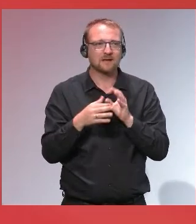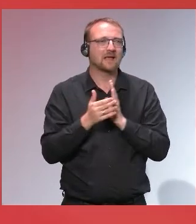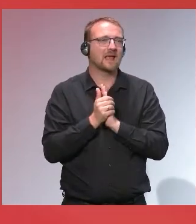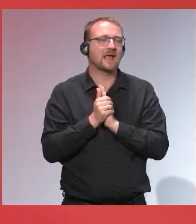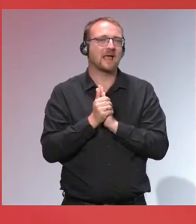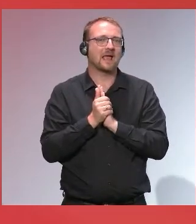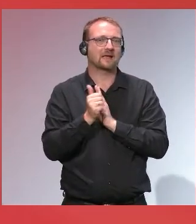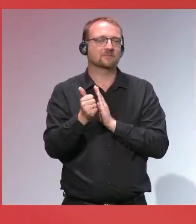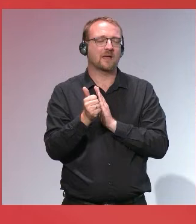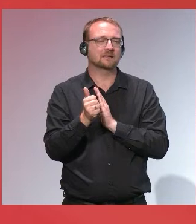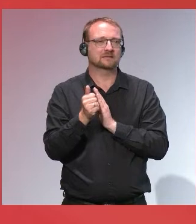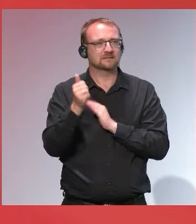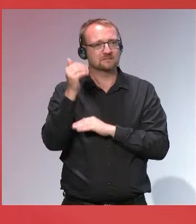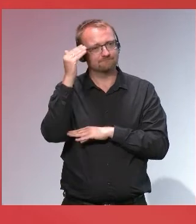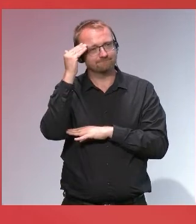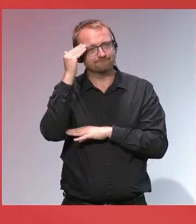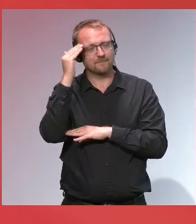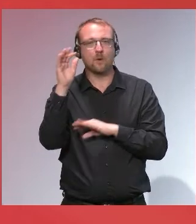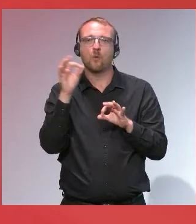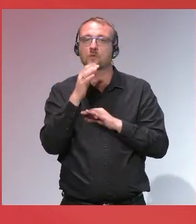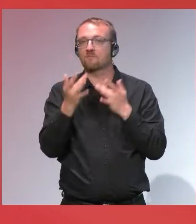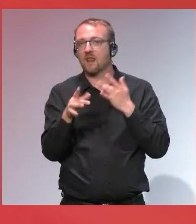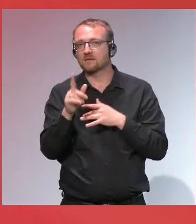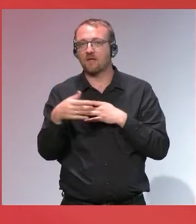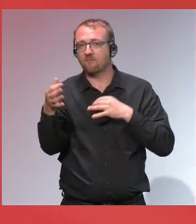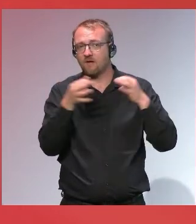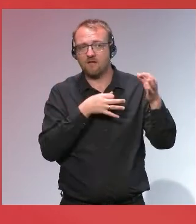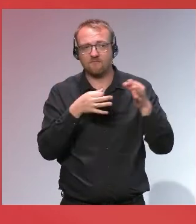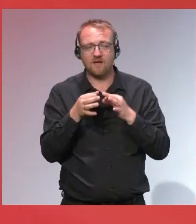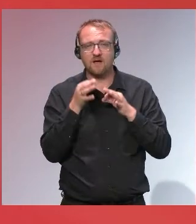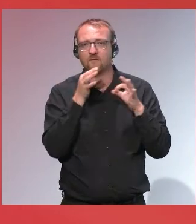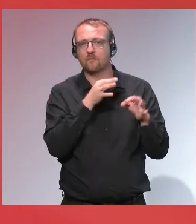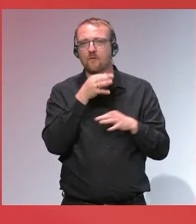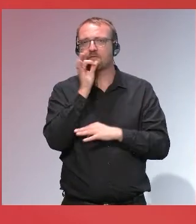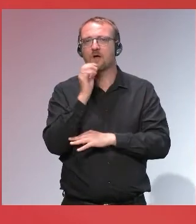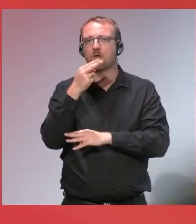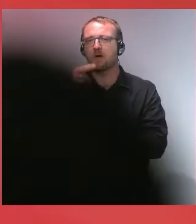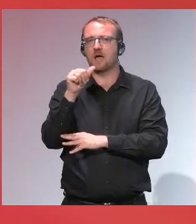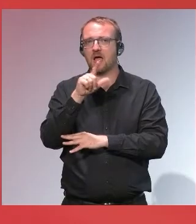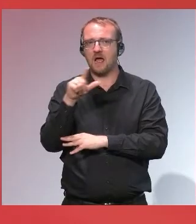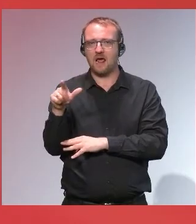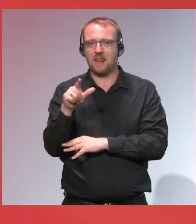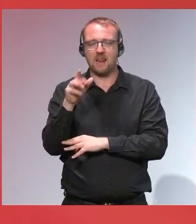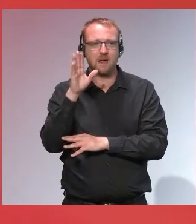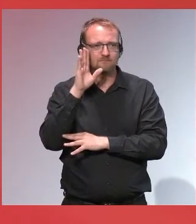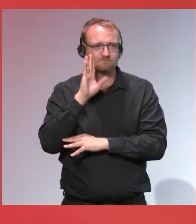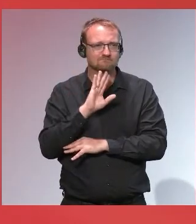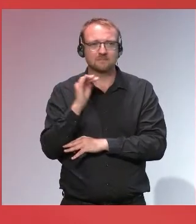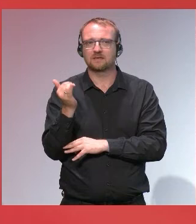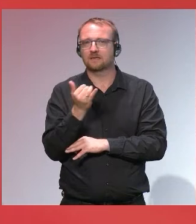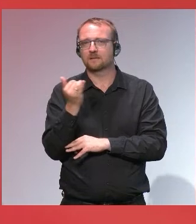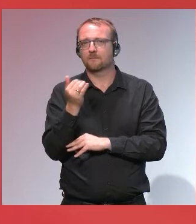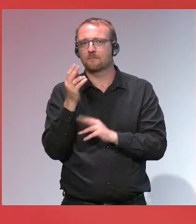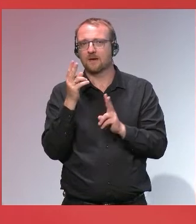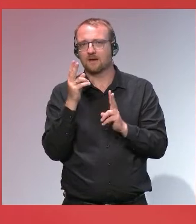expertlichen Kontext oder auch Fragen an Lisbeth Hall zu stellen. Dann sind Sie bitte jederzeit